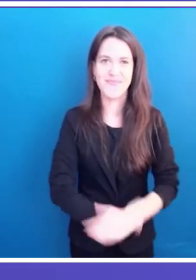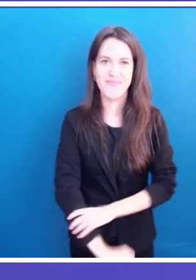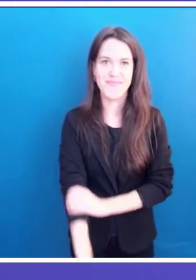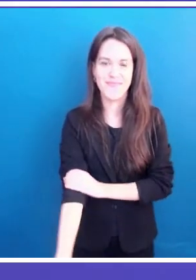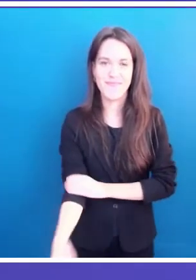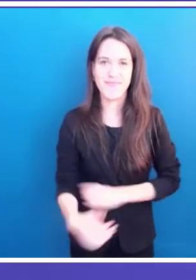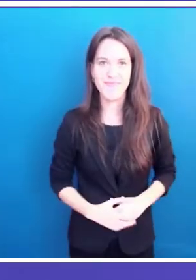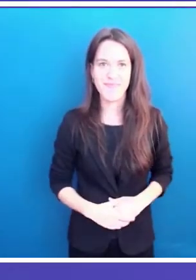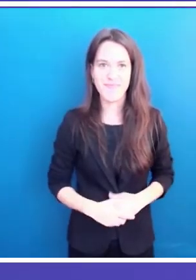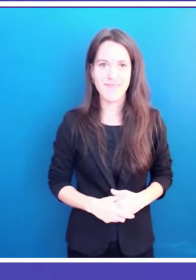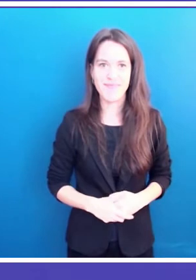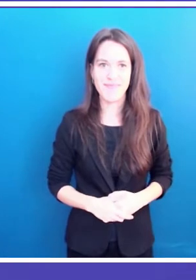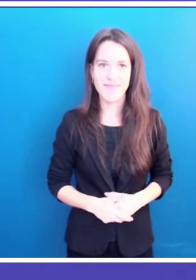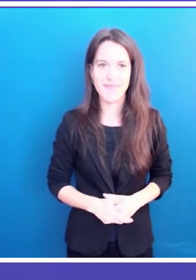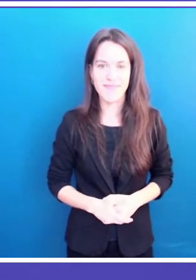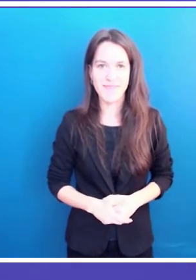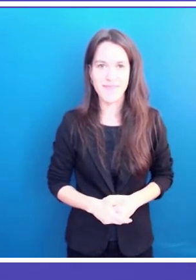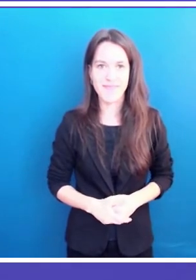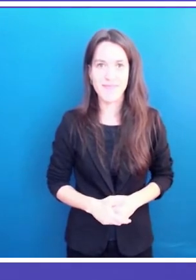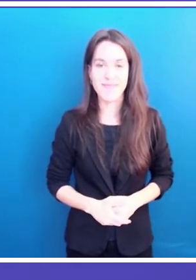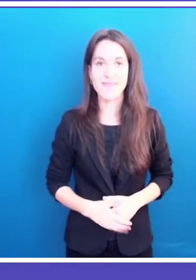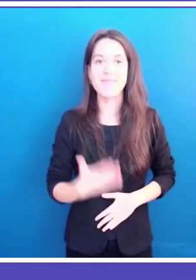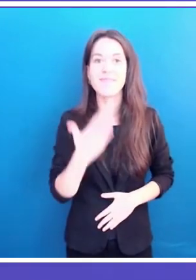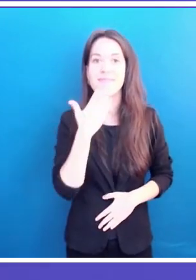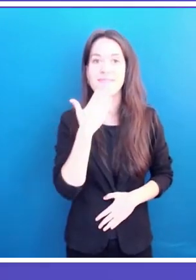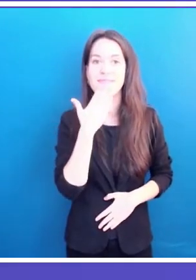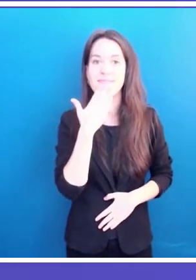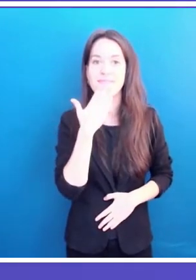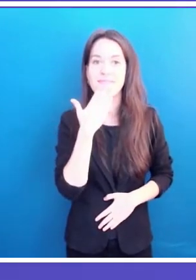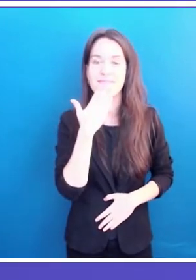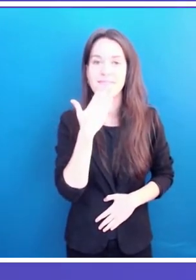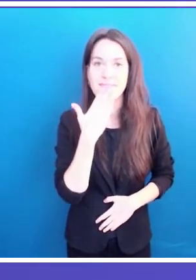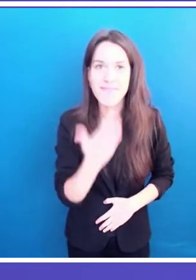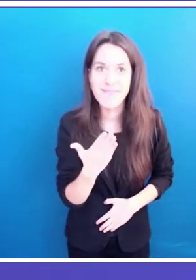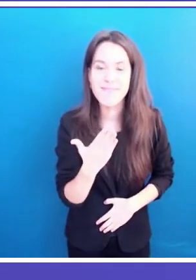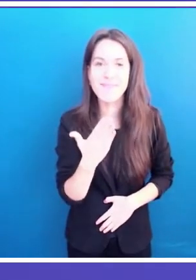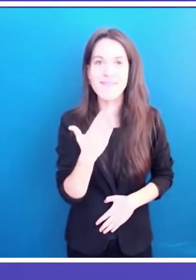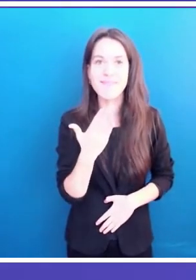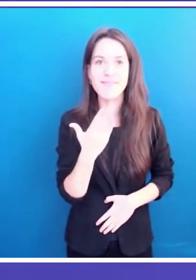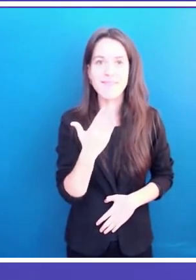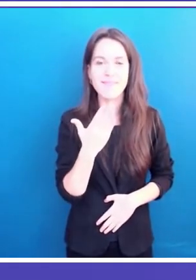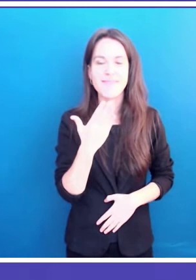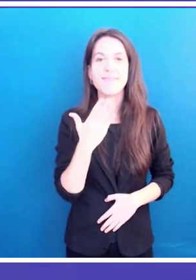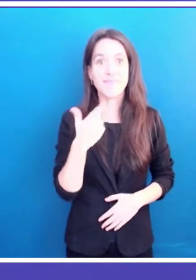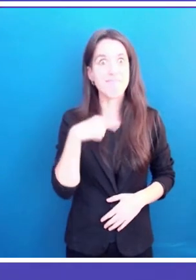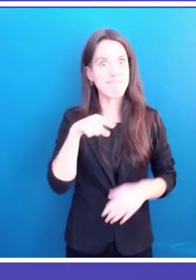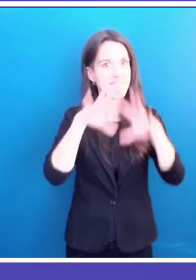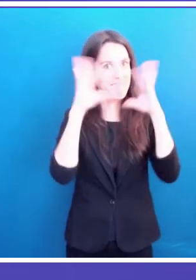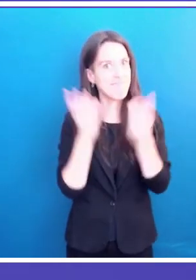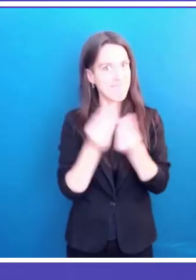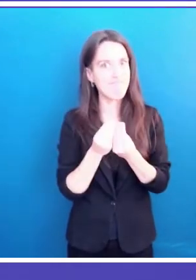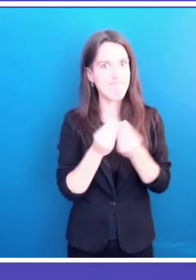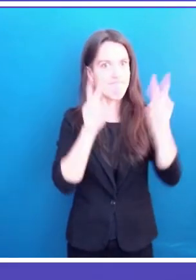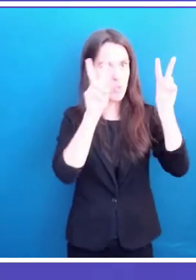شكرا جزيلا لهذا النقاش المهم، شكرا لأنك طرحت هذا الموضوع الأساسي في